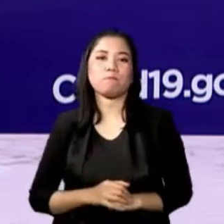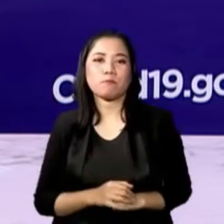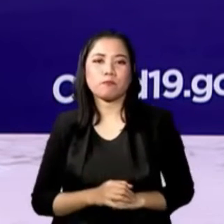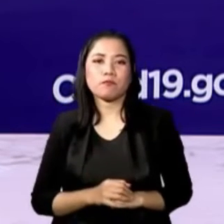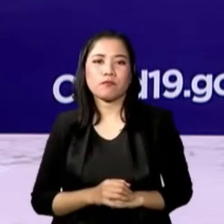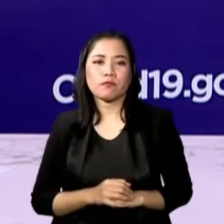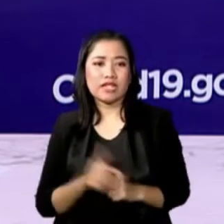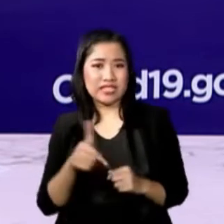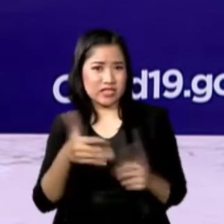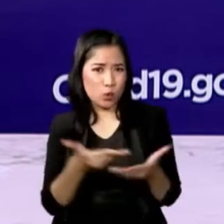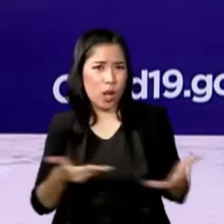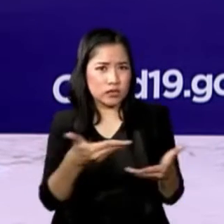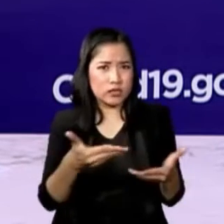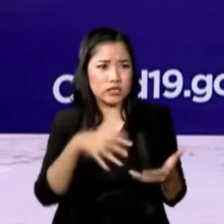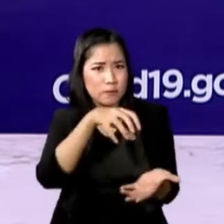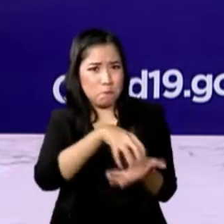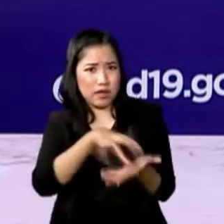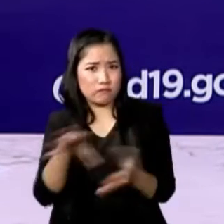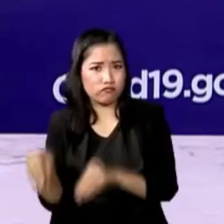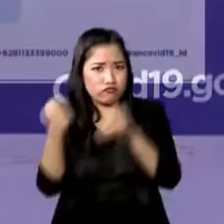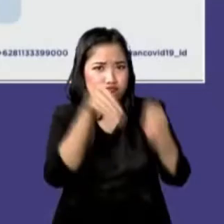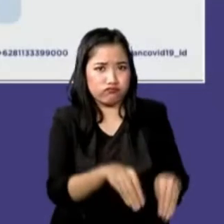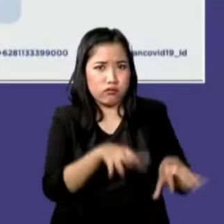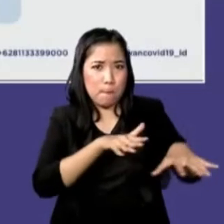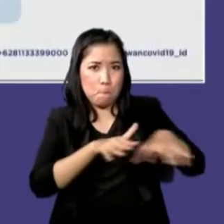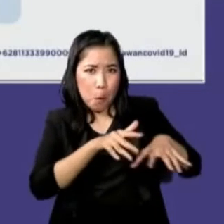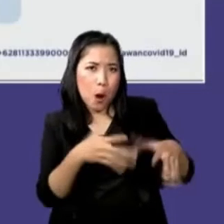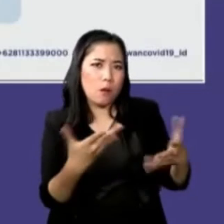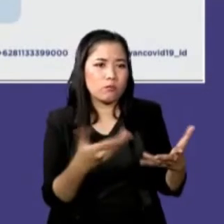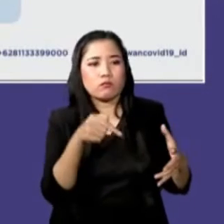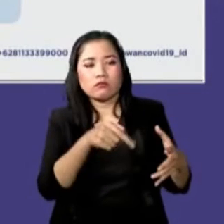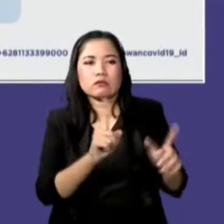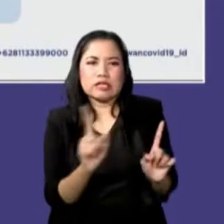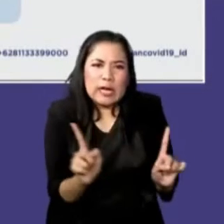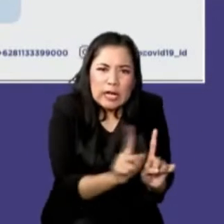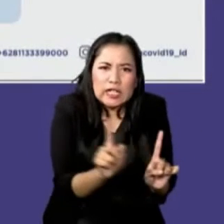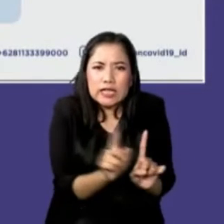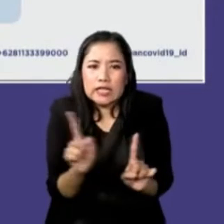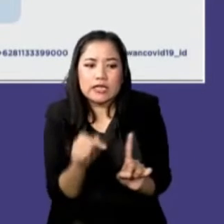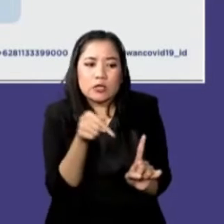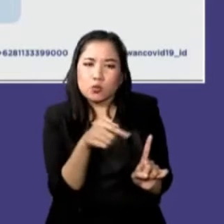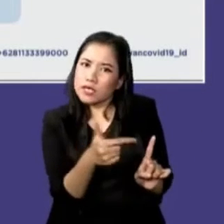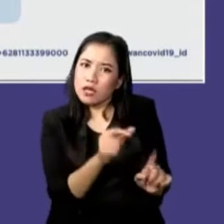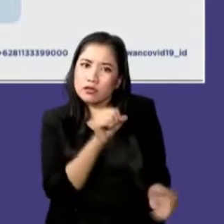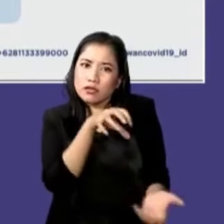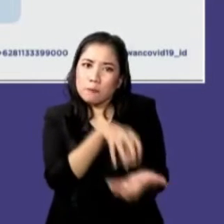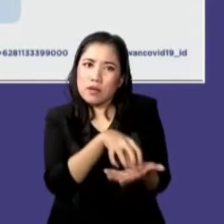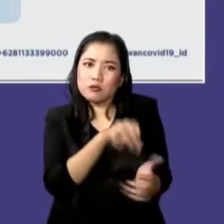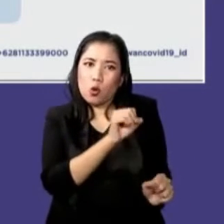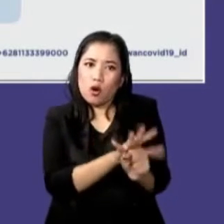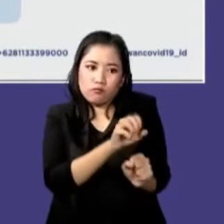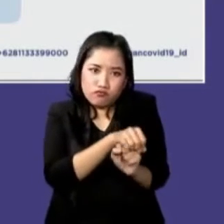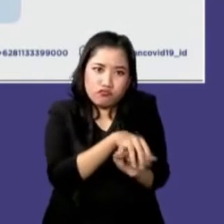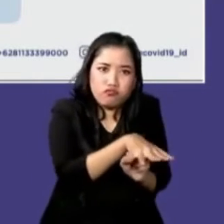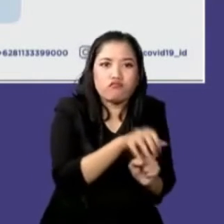yang berdesakan saat berada di tempat evakuasi bisa menyebabkan tempat tersebut menjadi pusat infeksi virus